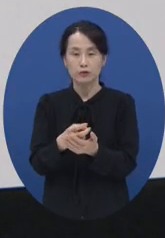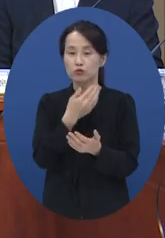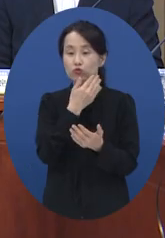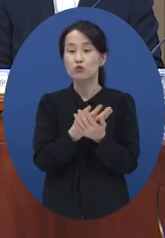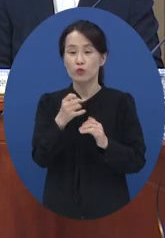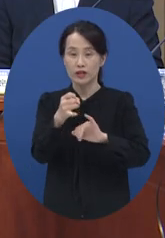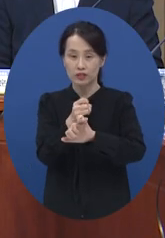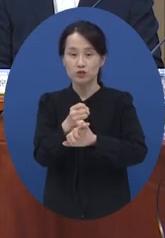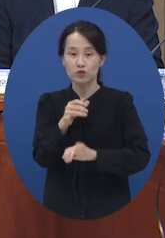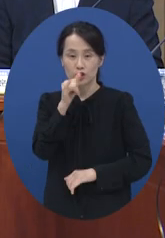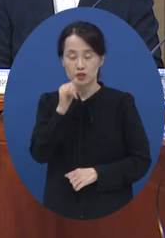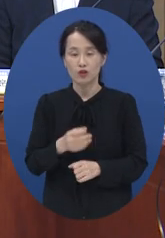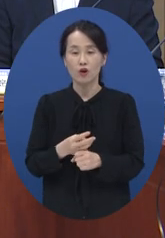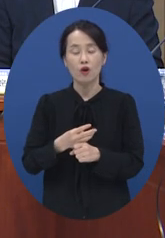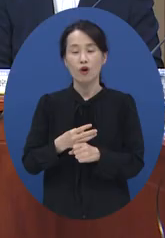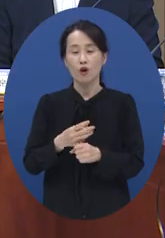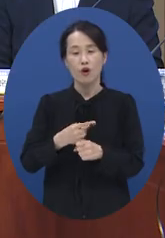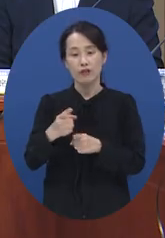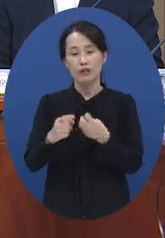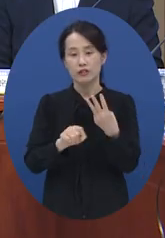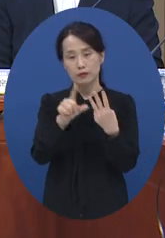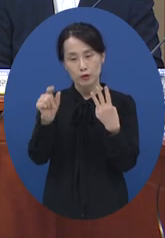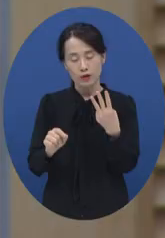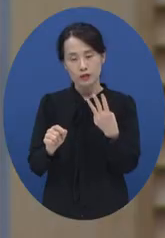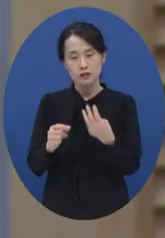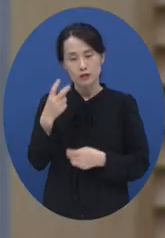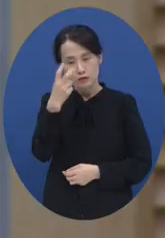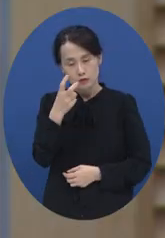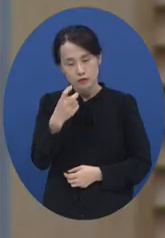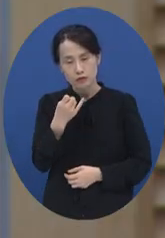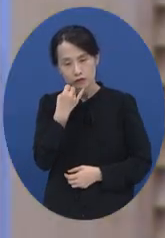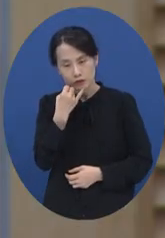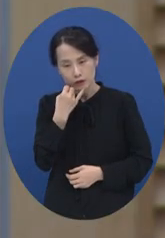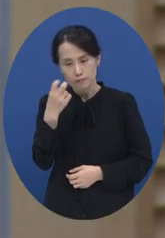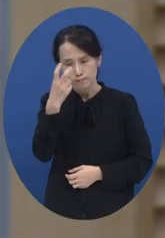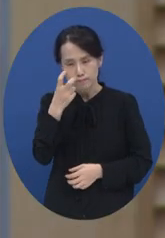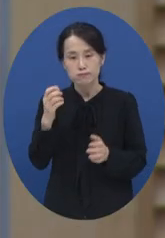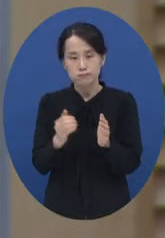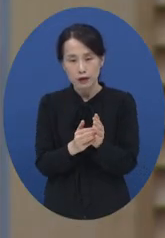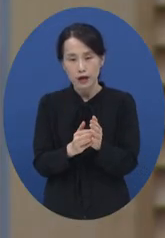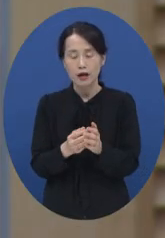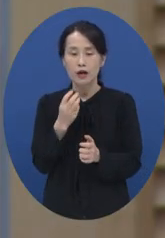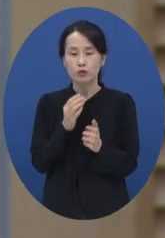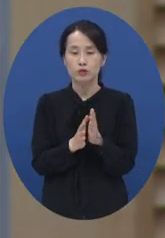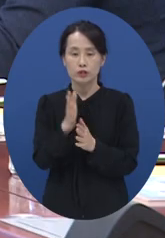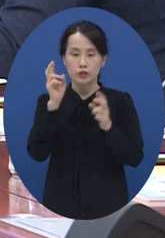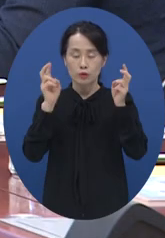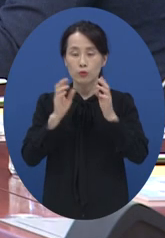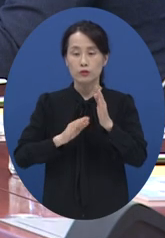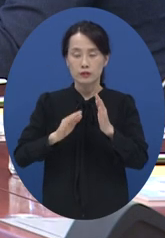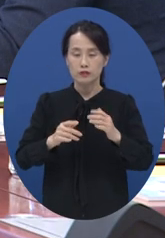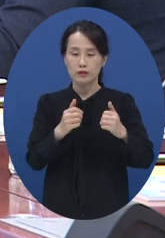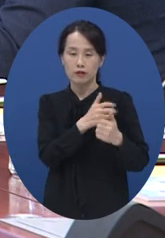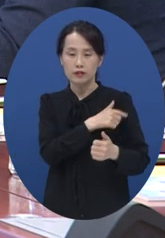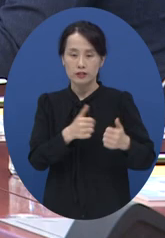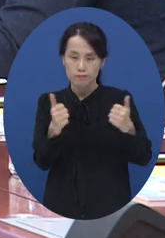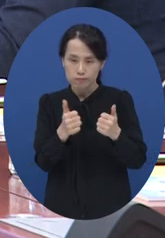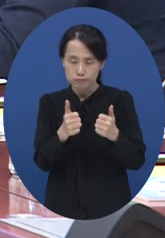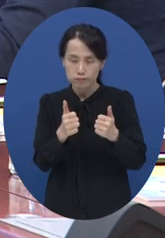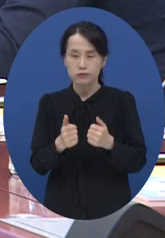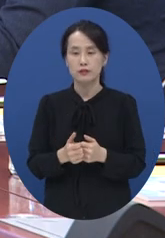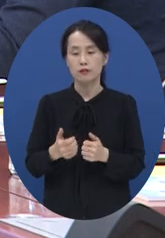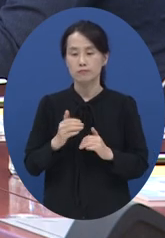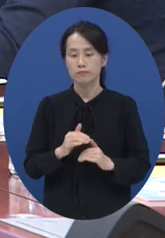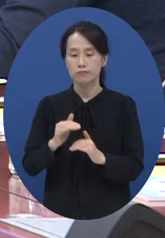입니다 또는 내는 3월까지 추자 타당성 검토 용역을 진행했고 도시공사 투자시 미사일 결과 지방의회 승리를